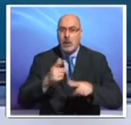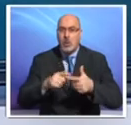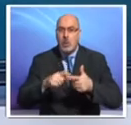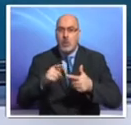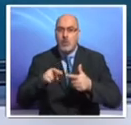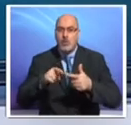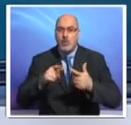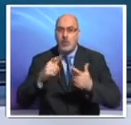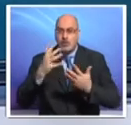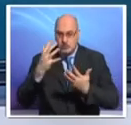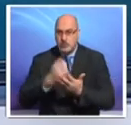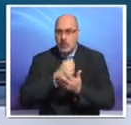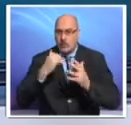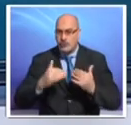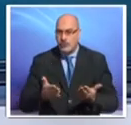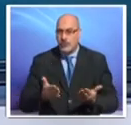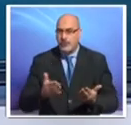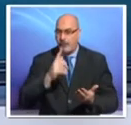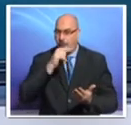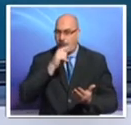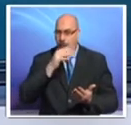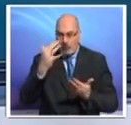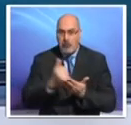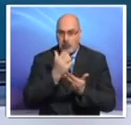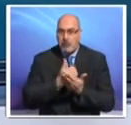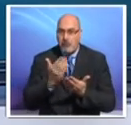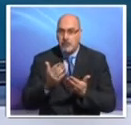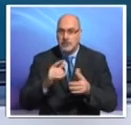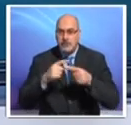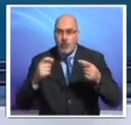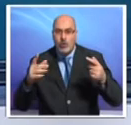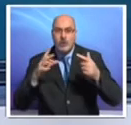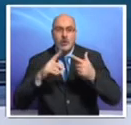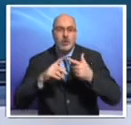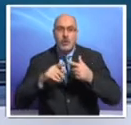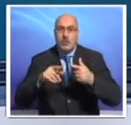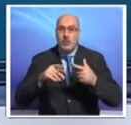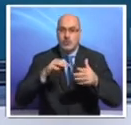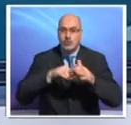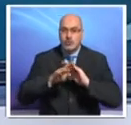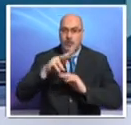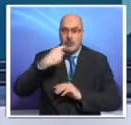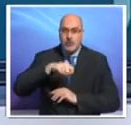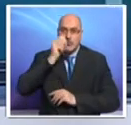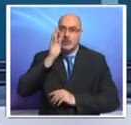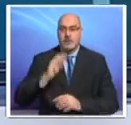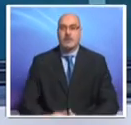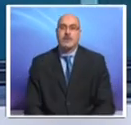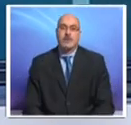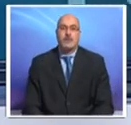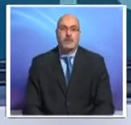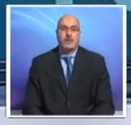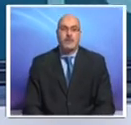ظل المكتسبات التي حققتها المرأة الجزائرية في شتى المجالات تحت القيادة الرشيدة